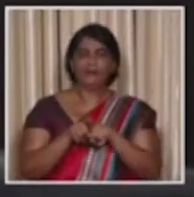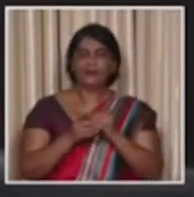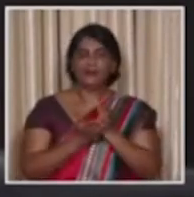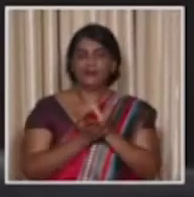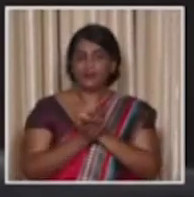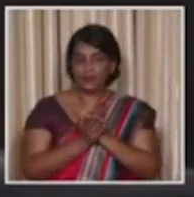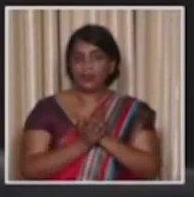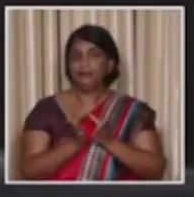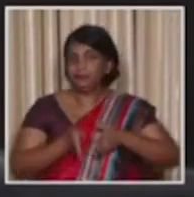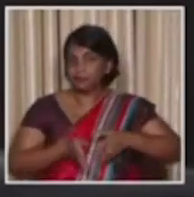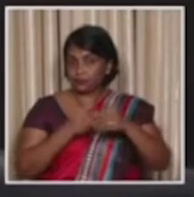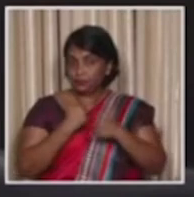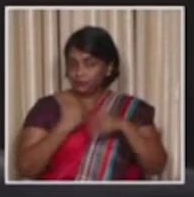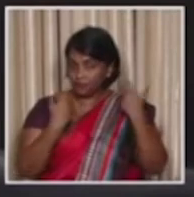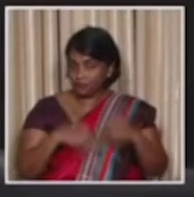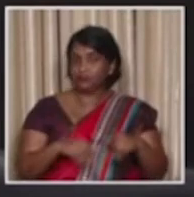දුම්රිය මාර්ගයේ ඉඳිකිරීමෙන් පසු